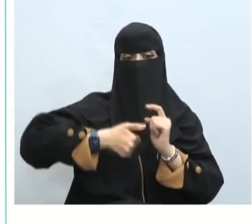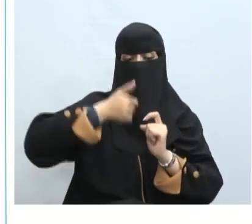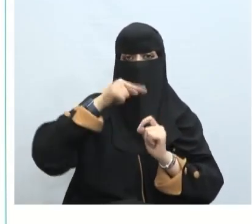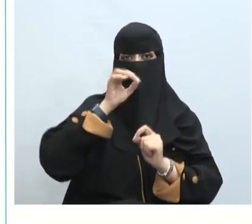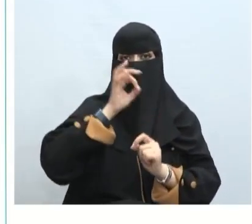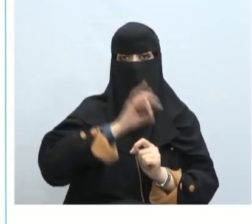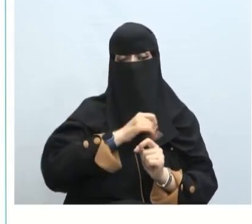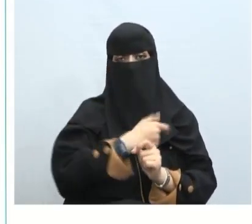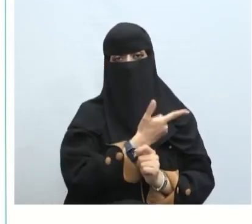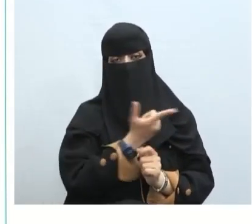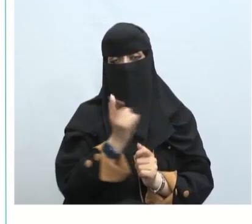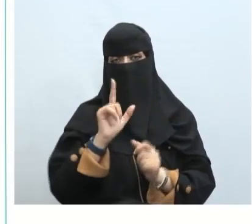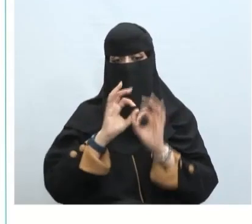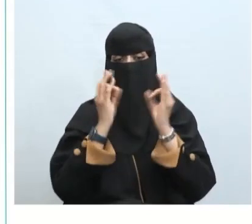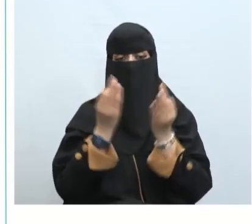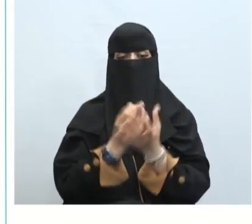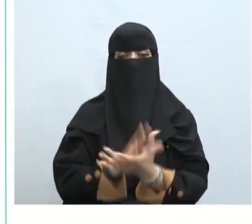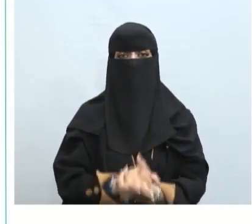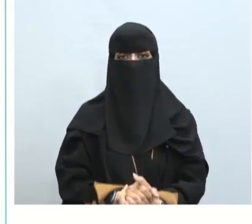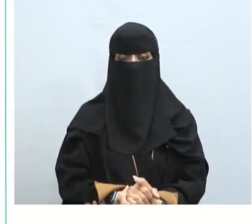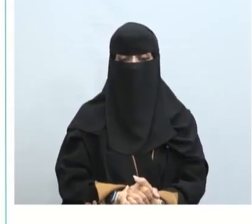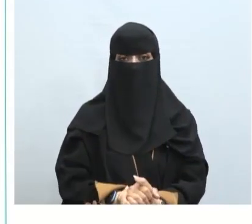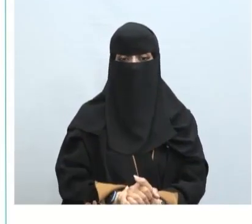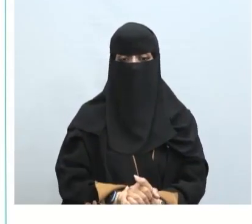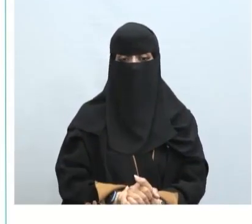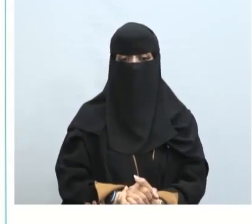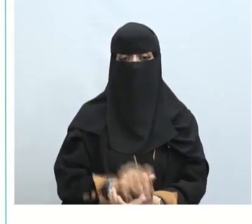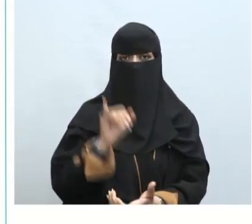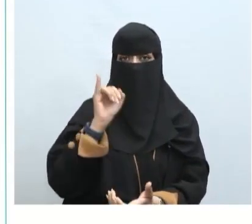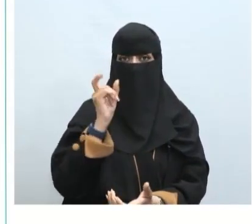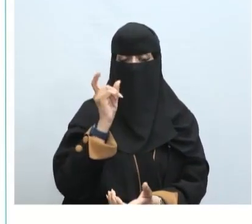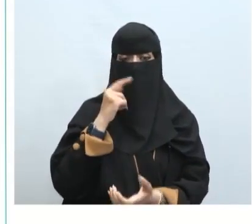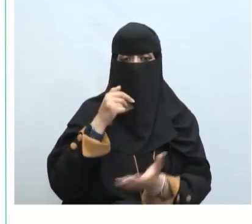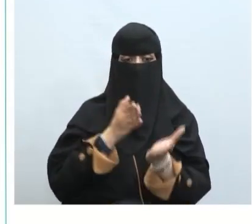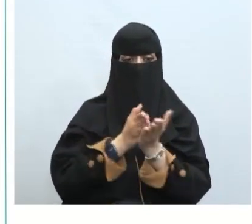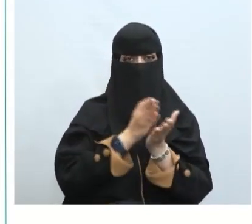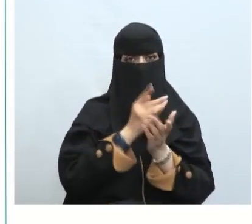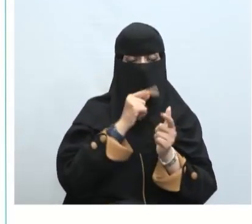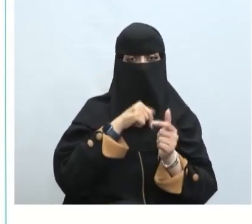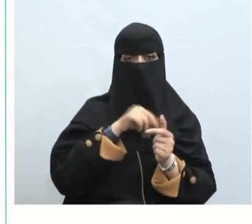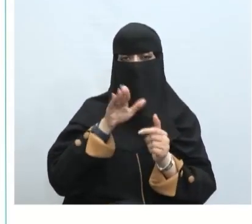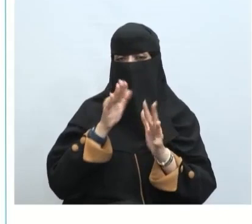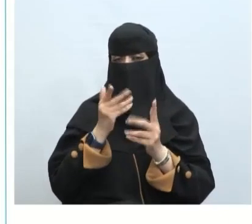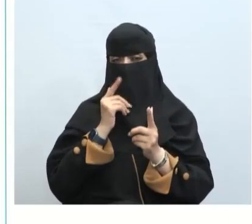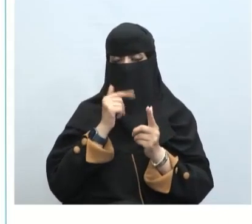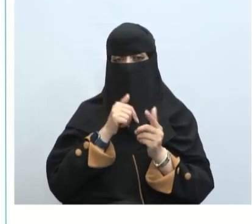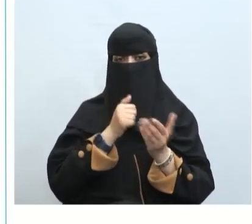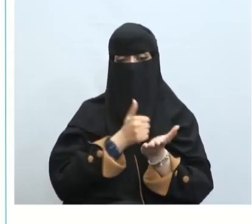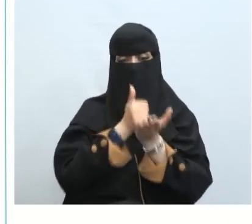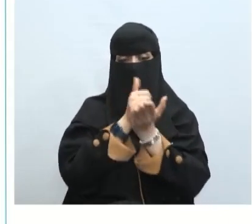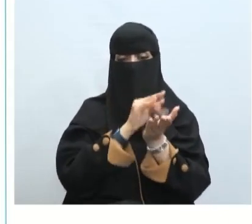من اجل تحقيق نفع عام للمجتمع طيب ما هي مجالات التطوع